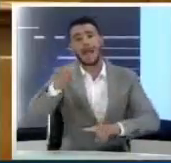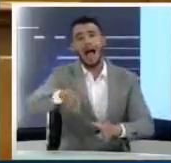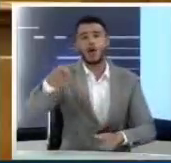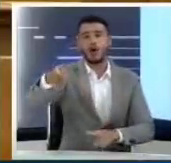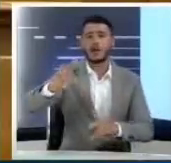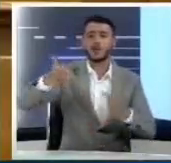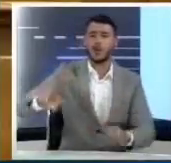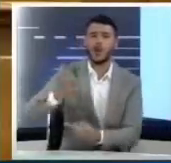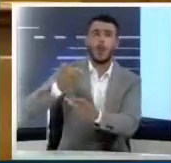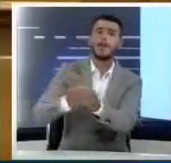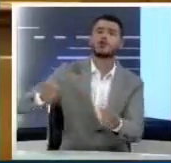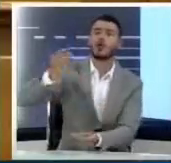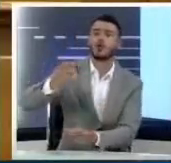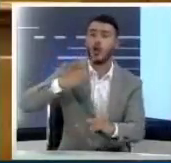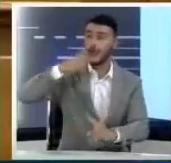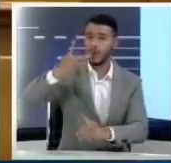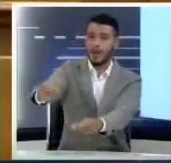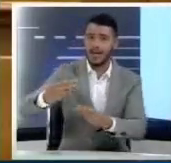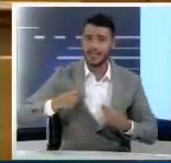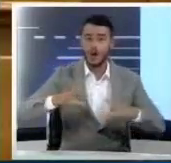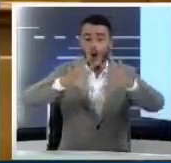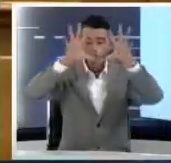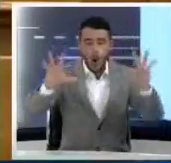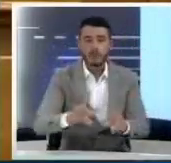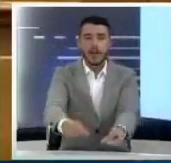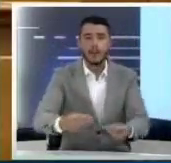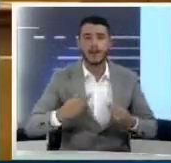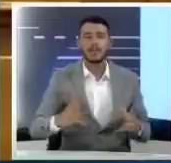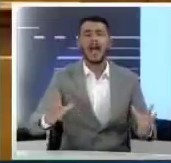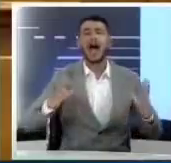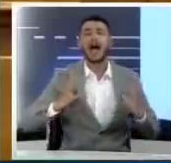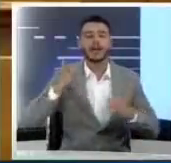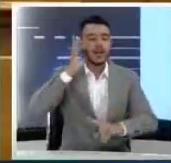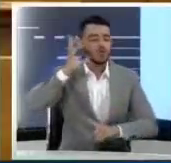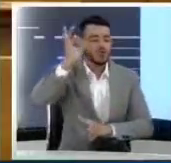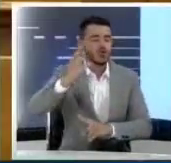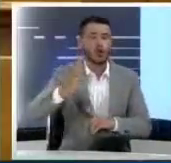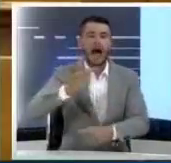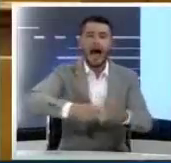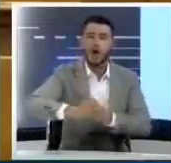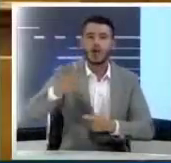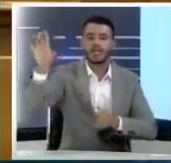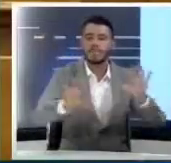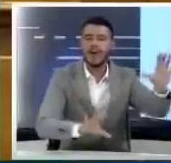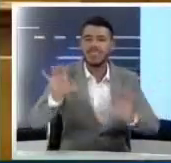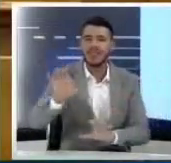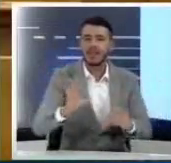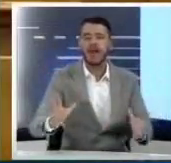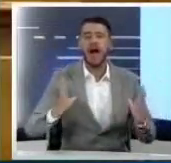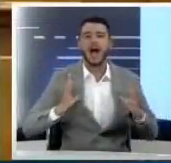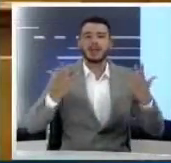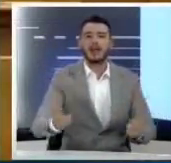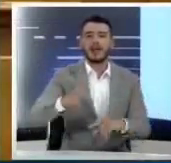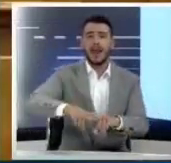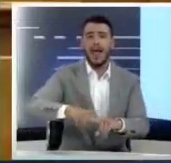βγούμε στις αγορές και να έχουμε ένα διάδρομο 10-15 χρόνια. Αυτό που ζητήσαμε, το κριτήριο, δεν το βάζω τώρα, το έβαλα